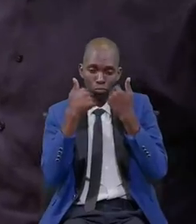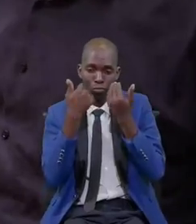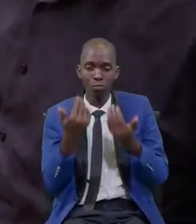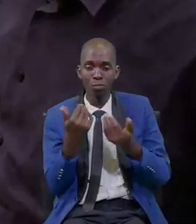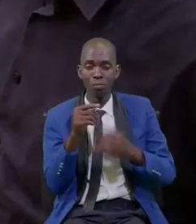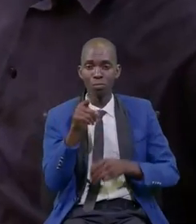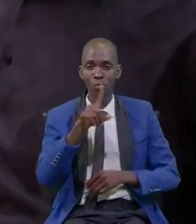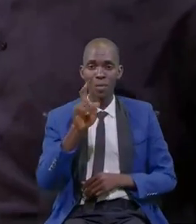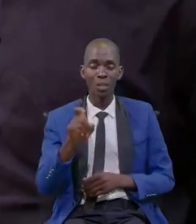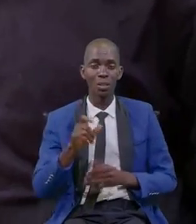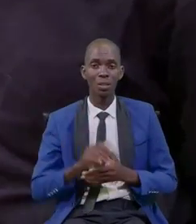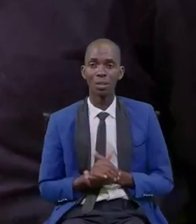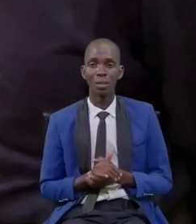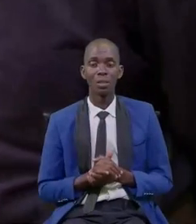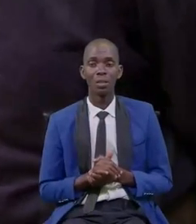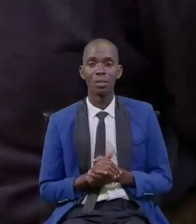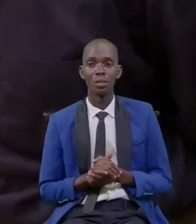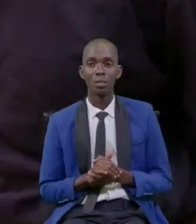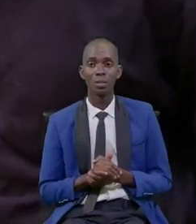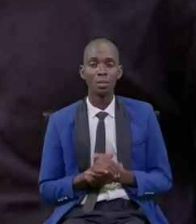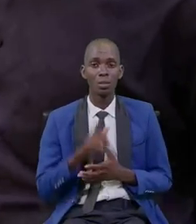Est-ce que vous menez une vie sans reproche?